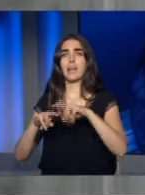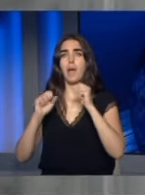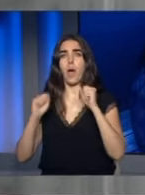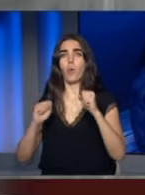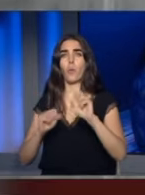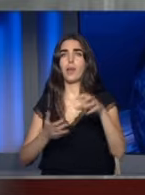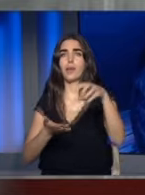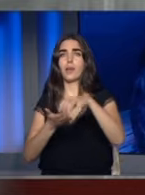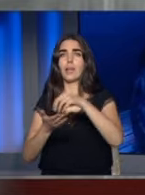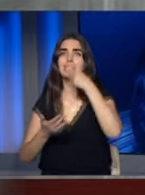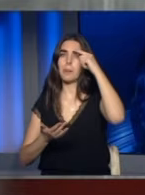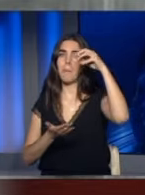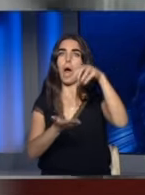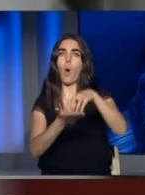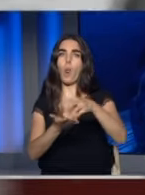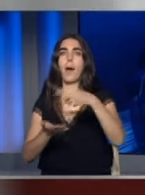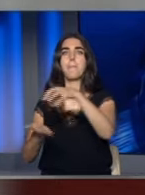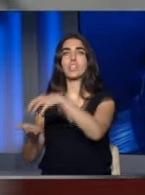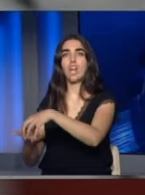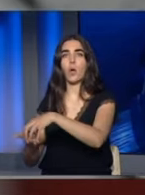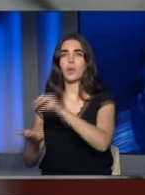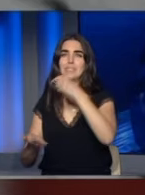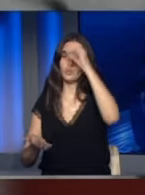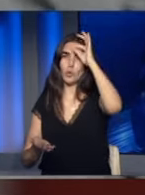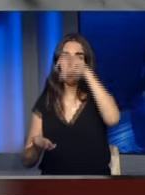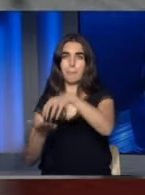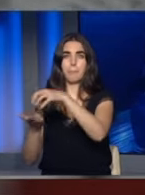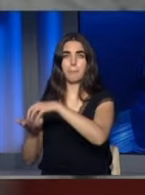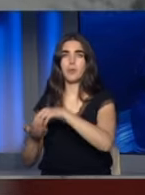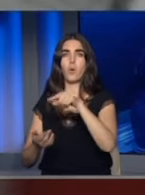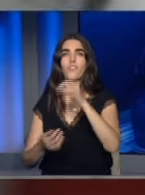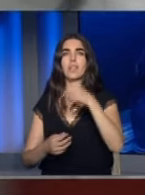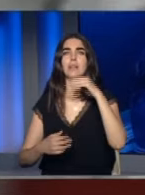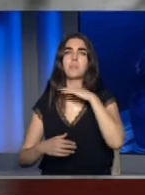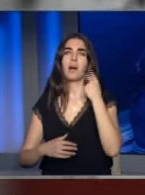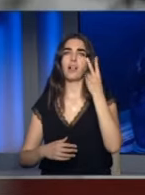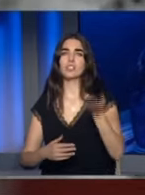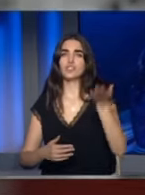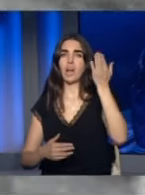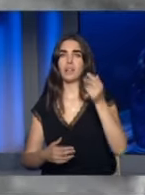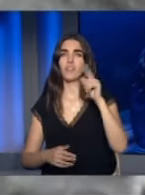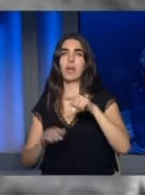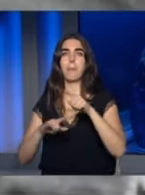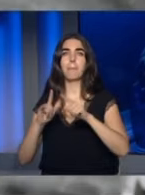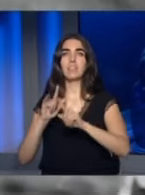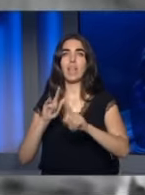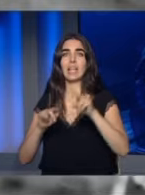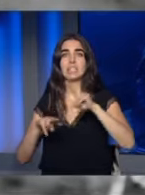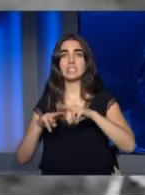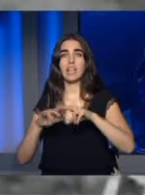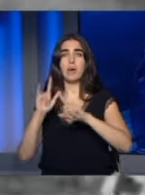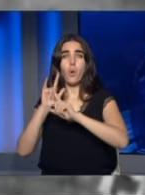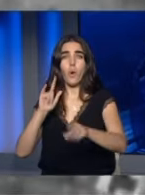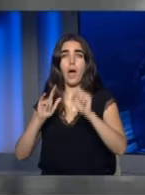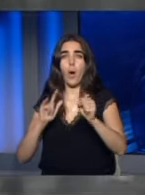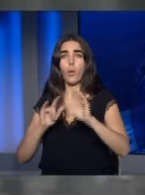الاسرائيلي العدواني على بلده حوله في قضاء مرجعيون ما اسفر عن شهيدين مدنيين المدفعيه الاسرائيليه استهدفت